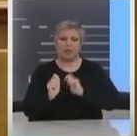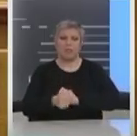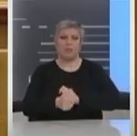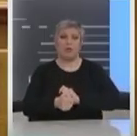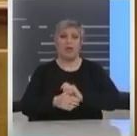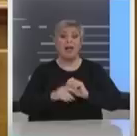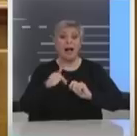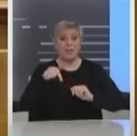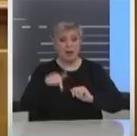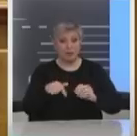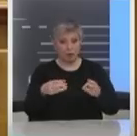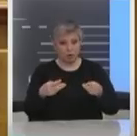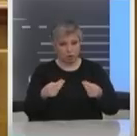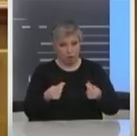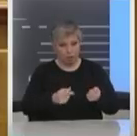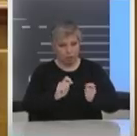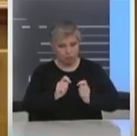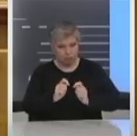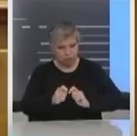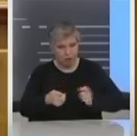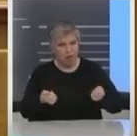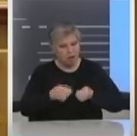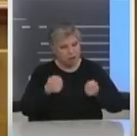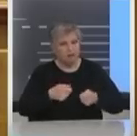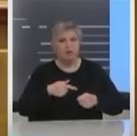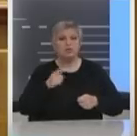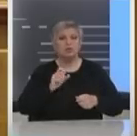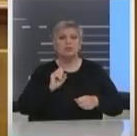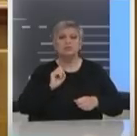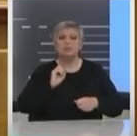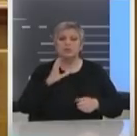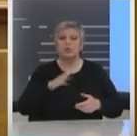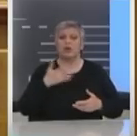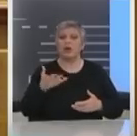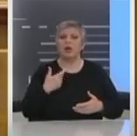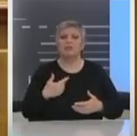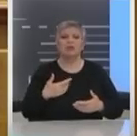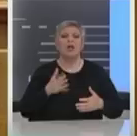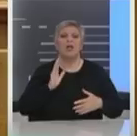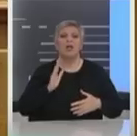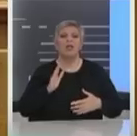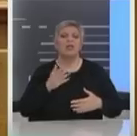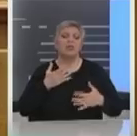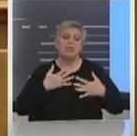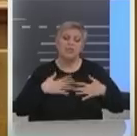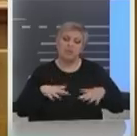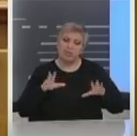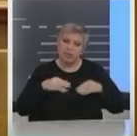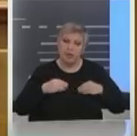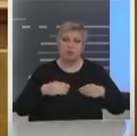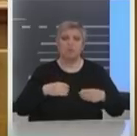με αυτόν τον τρόπο θα ανακτηθεί η εμπιστοσύνη των αγορών και θα εξασφαλιστεί χρηματοδότηση με χαμηλό